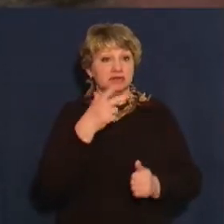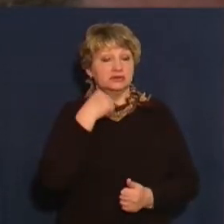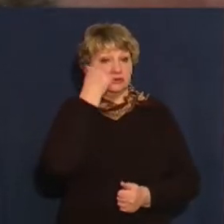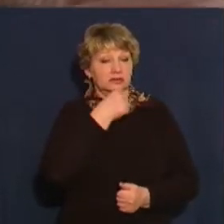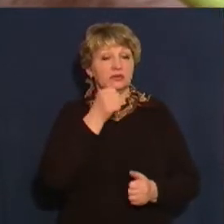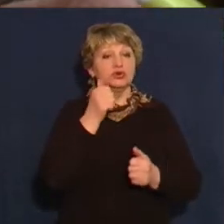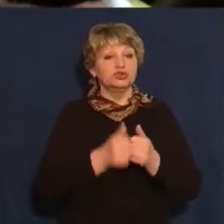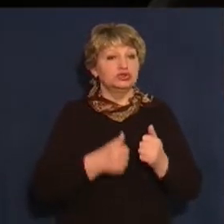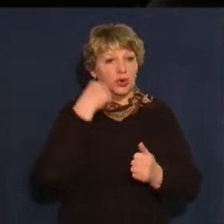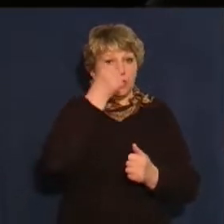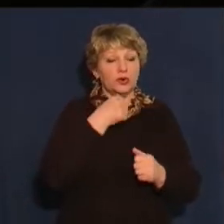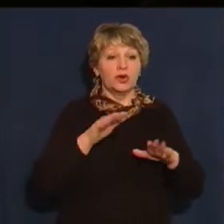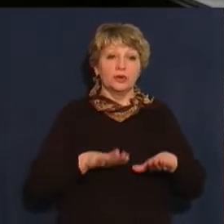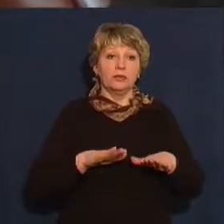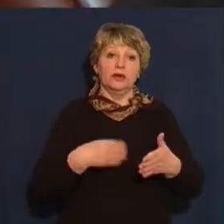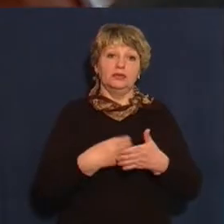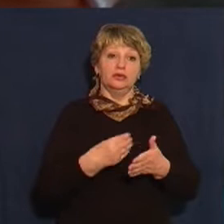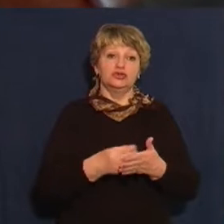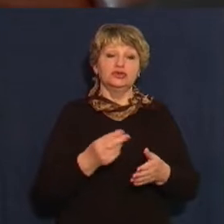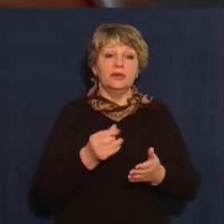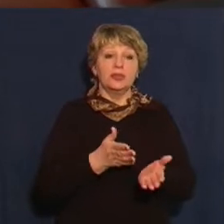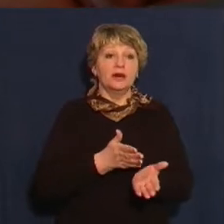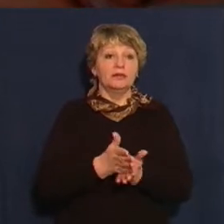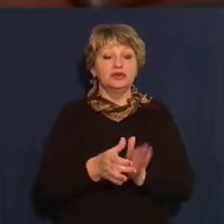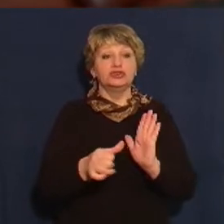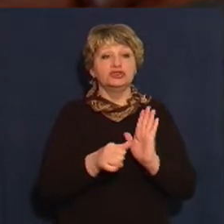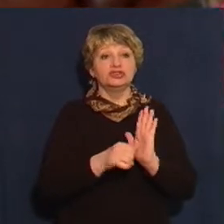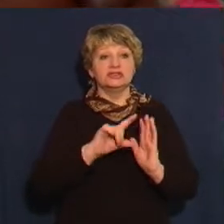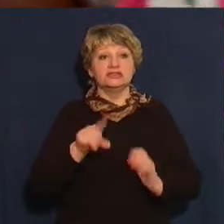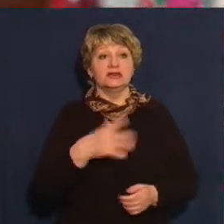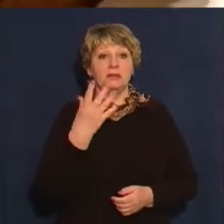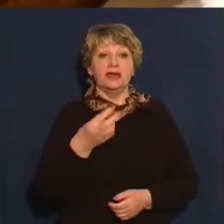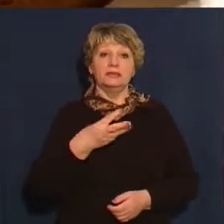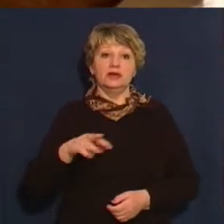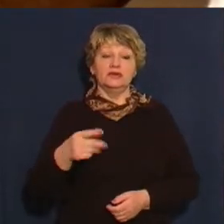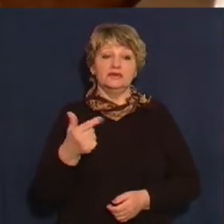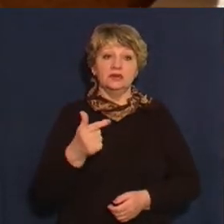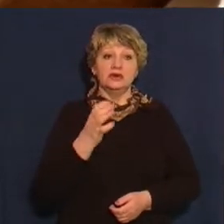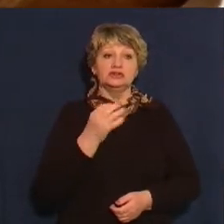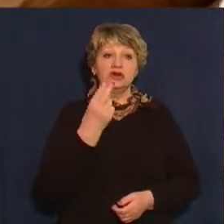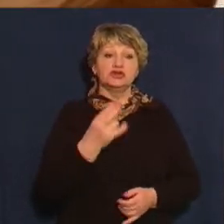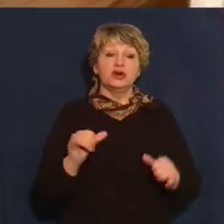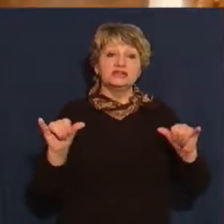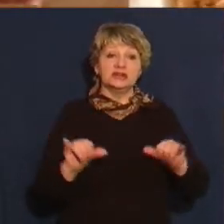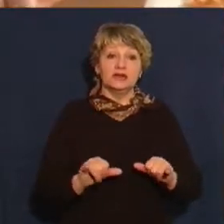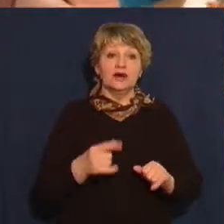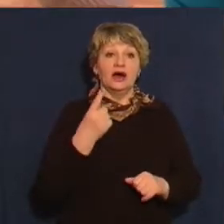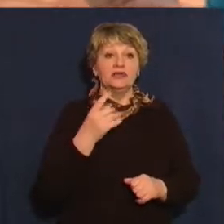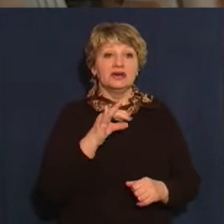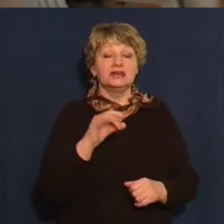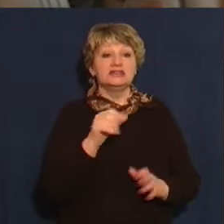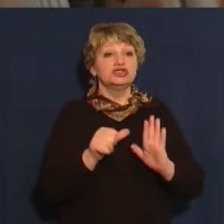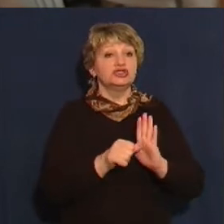Щороку із міського бюджету на його функціонування спрямовують 6,5 мільйонів гривень. Соціальна столова – одна з 6 відділень